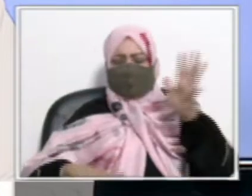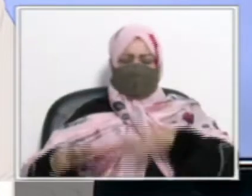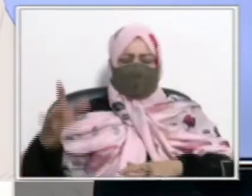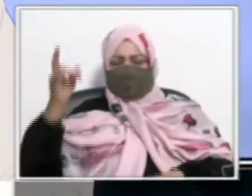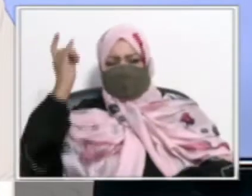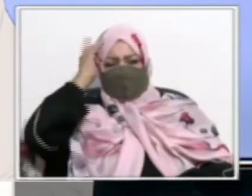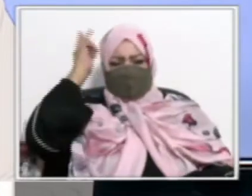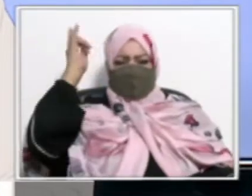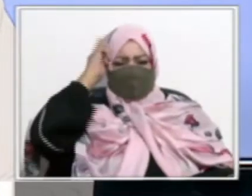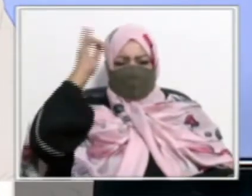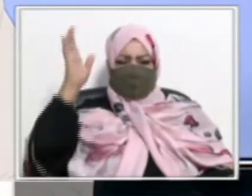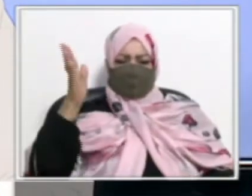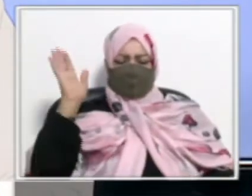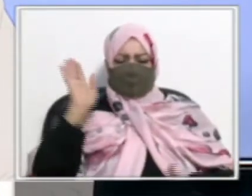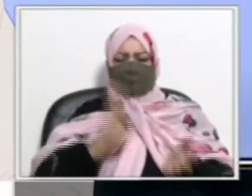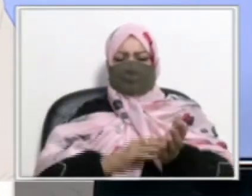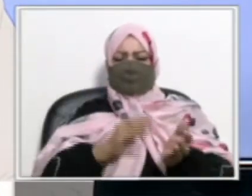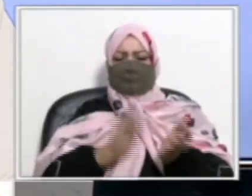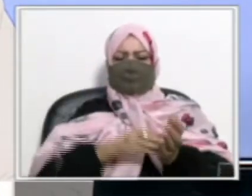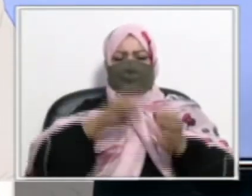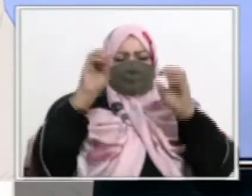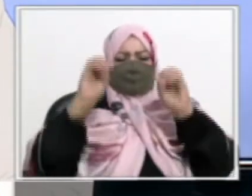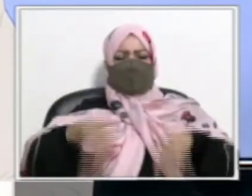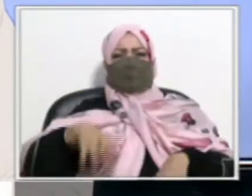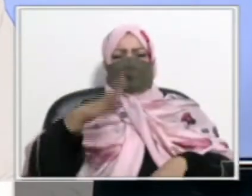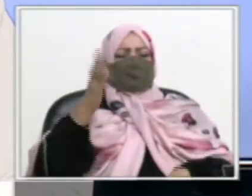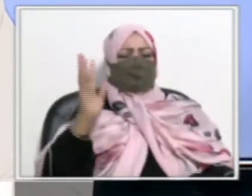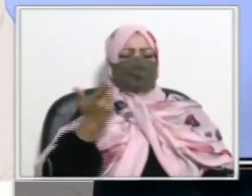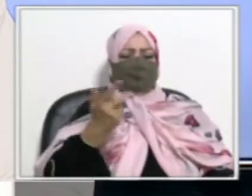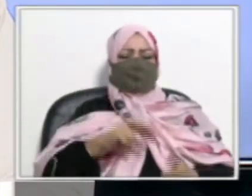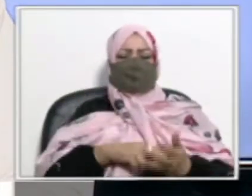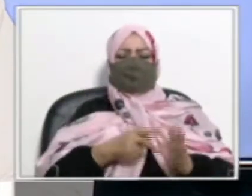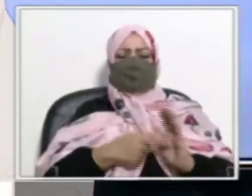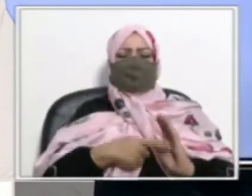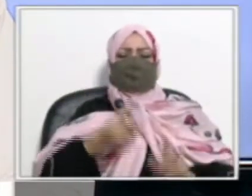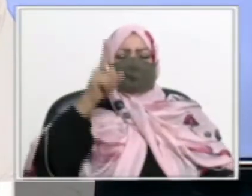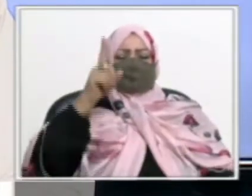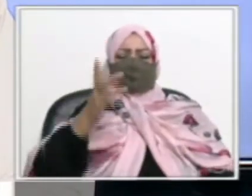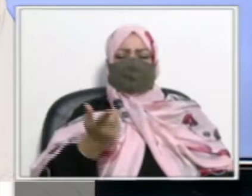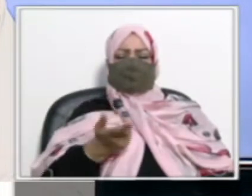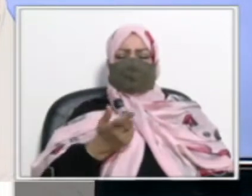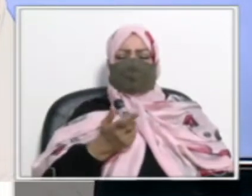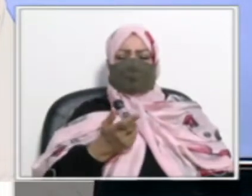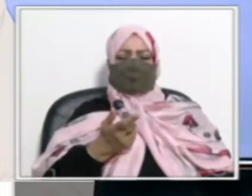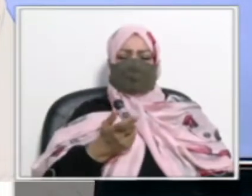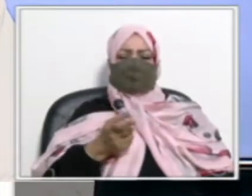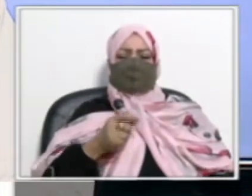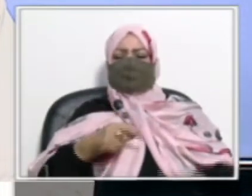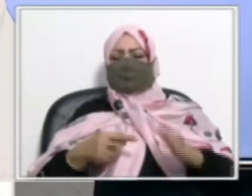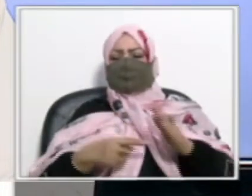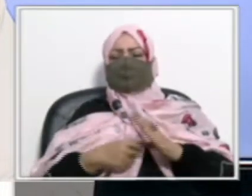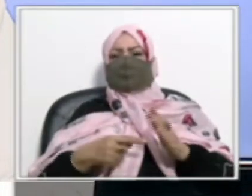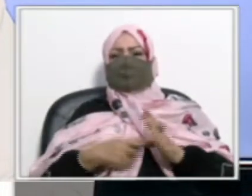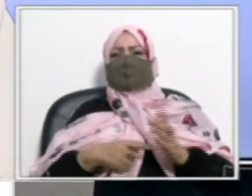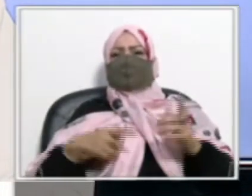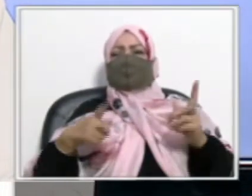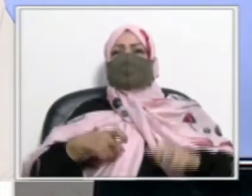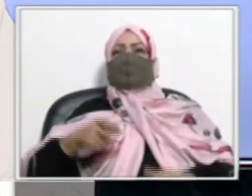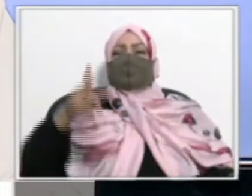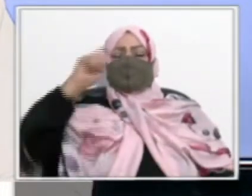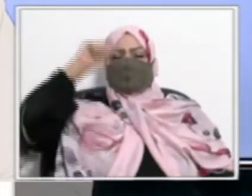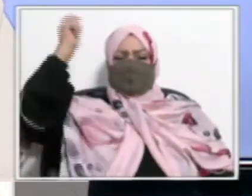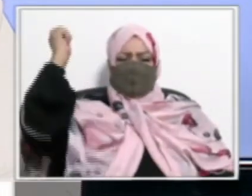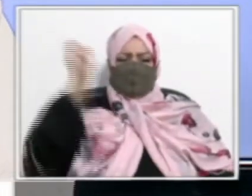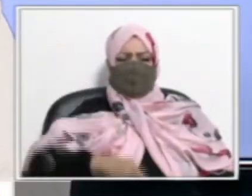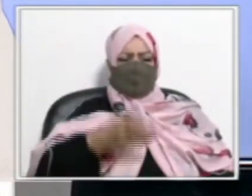من الله ورسوله فإن تبتم فلكم رؤوس أموالكم. كيف تجيب الله عز وجل؟